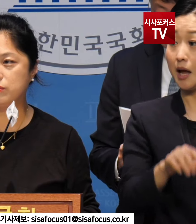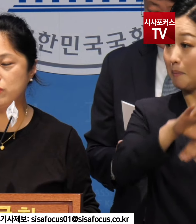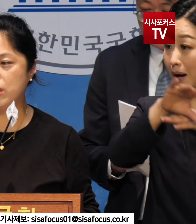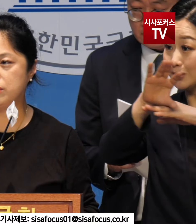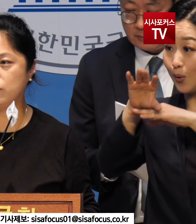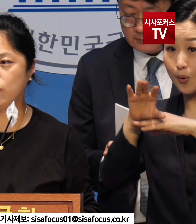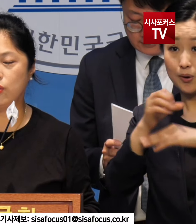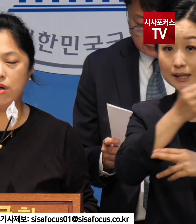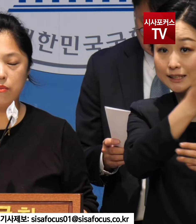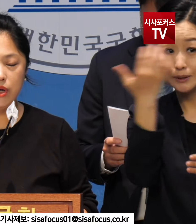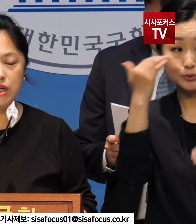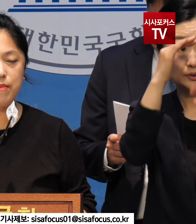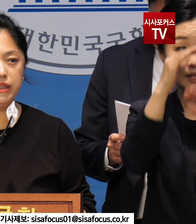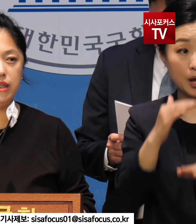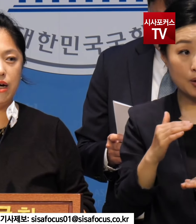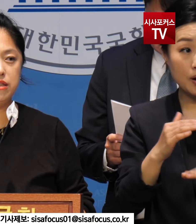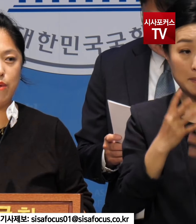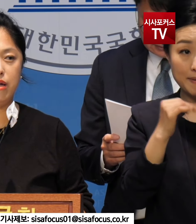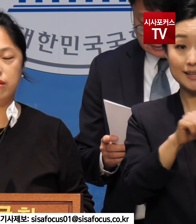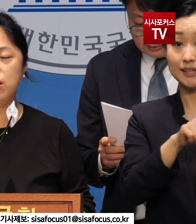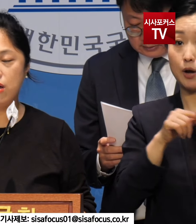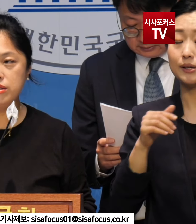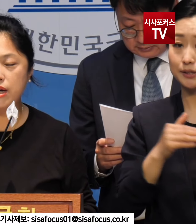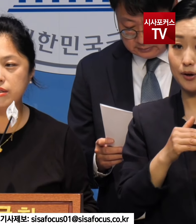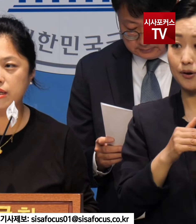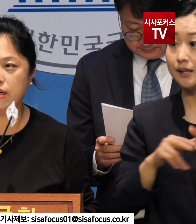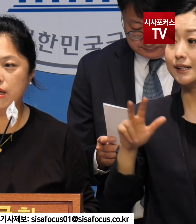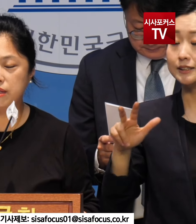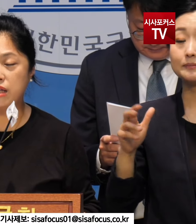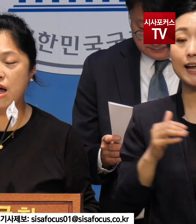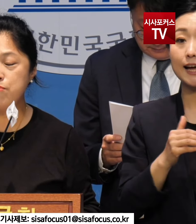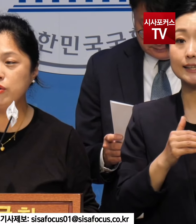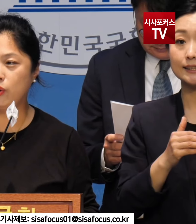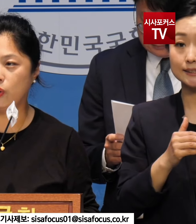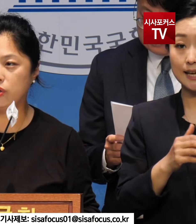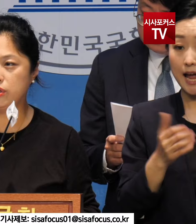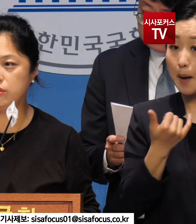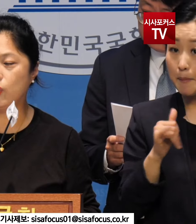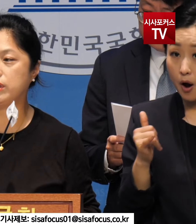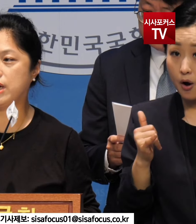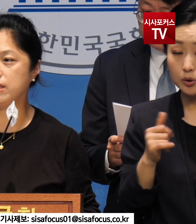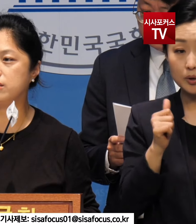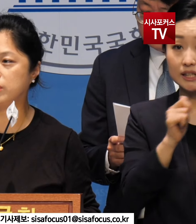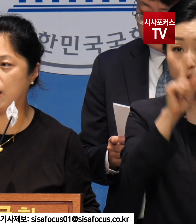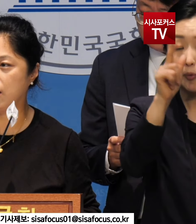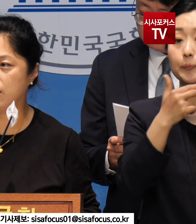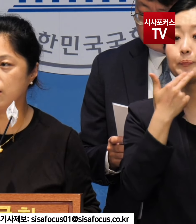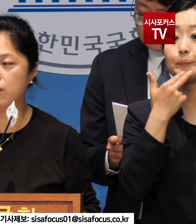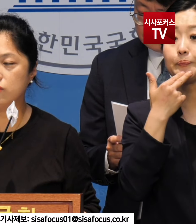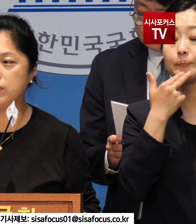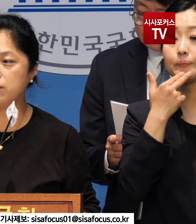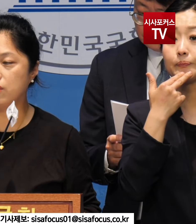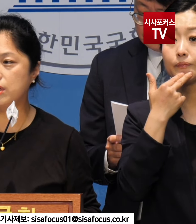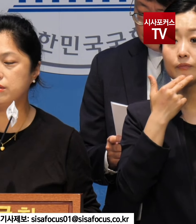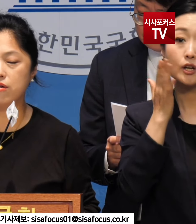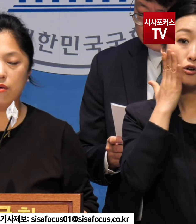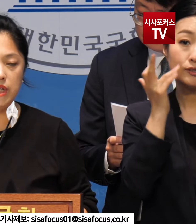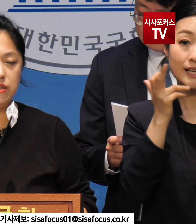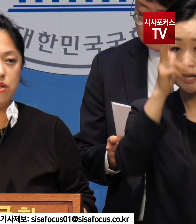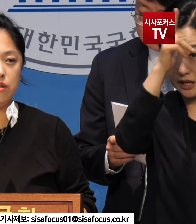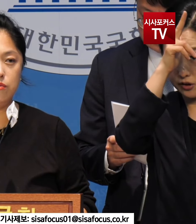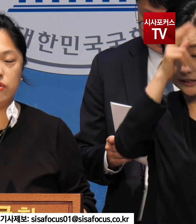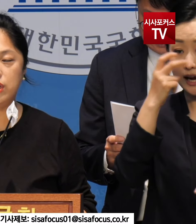방송에서도 신문사에서도 굉장히 많이 나갔지만 현재까지 단 한 명도 기소가 되지 않았습니다. 울산